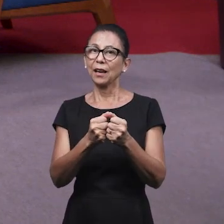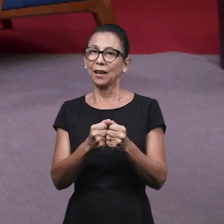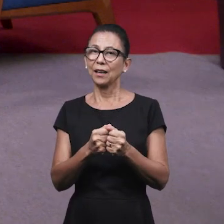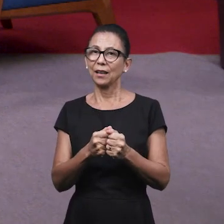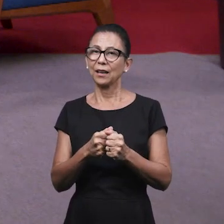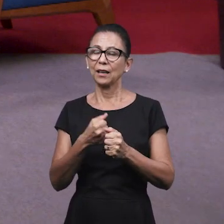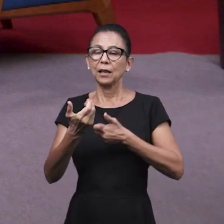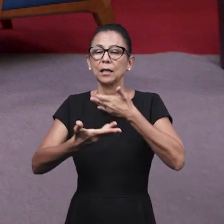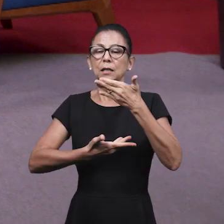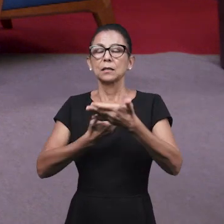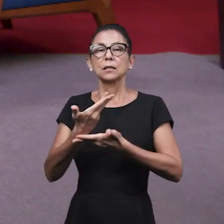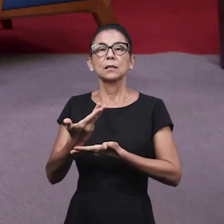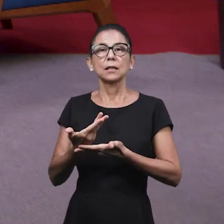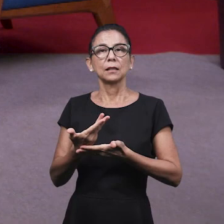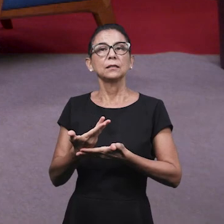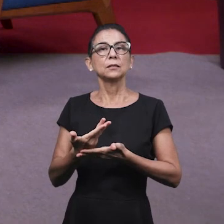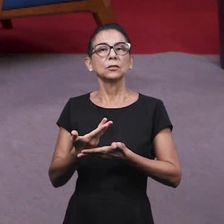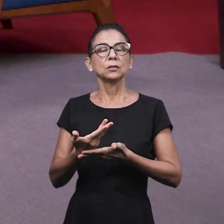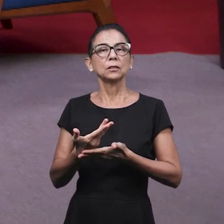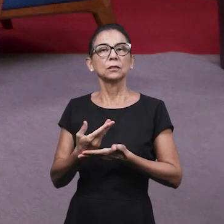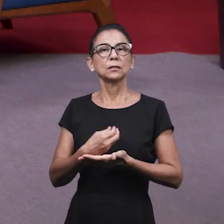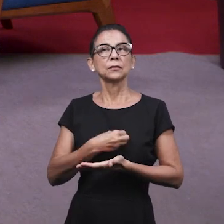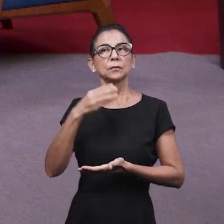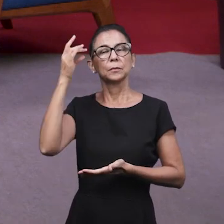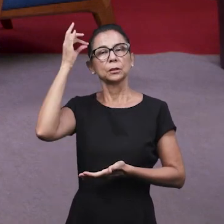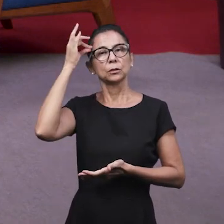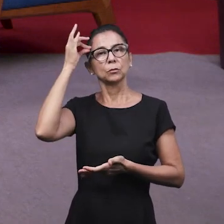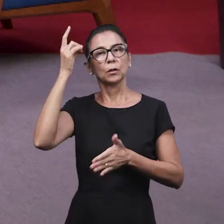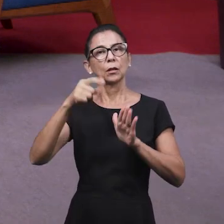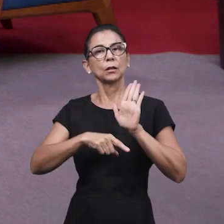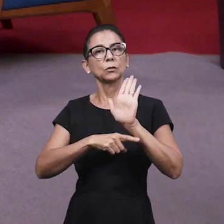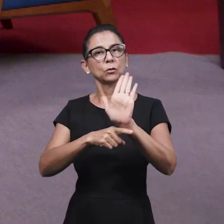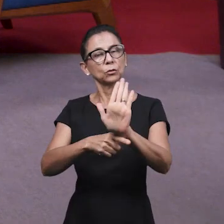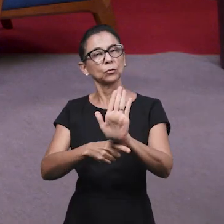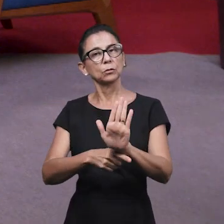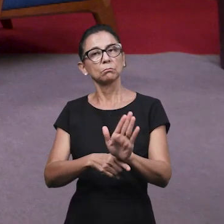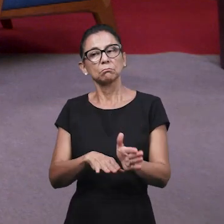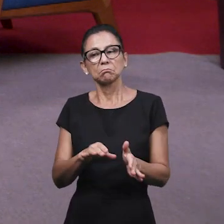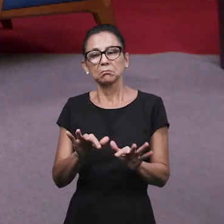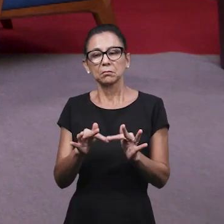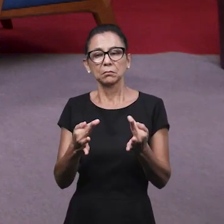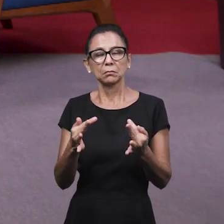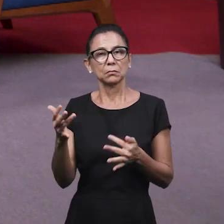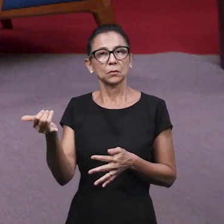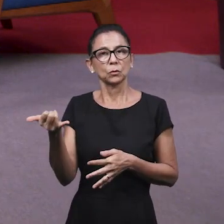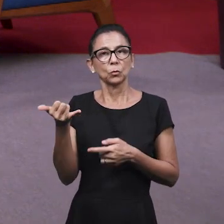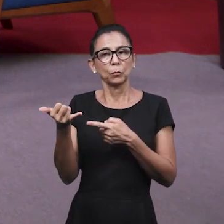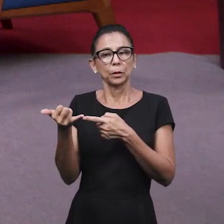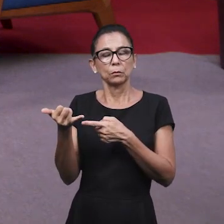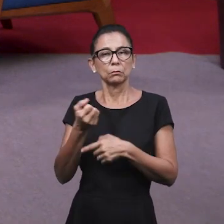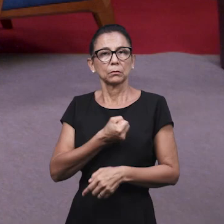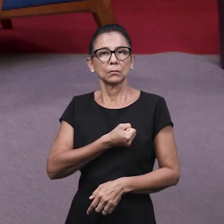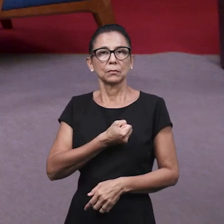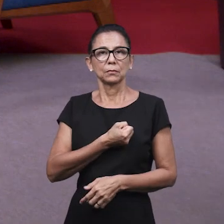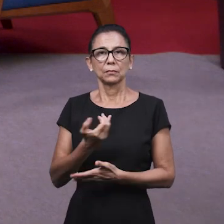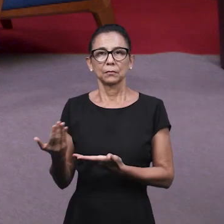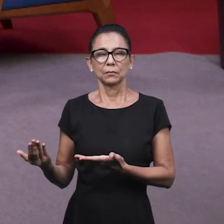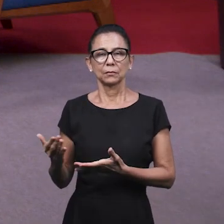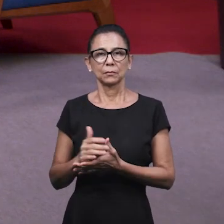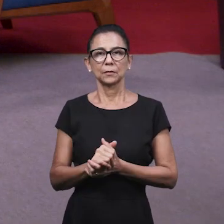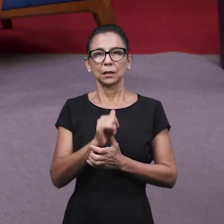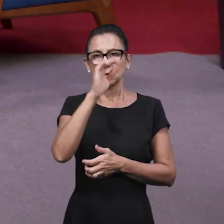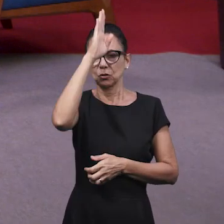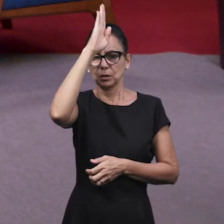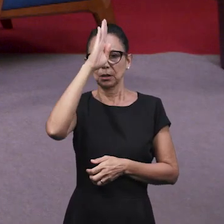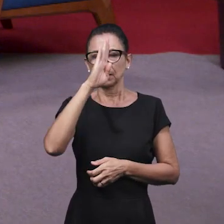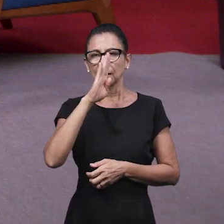bénéficiaire. C'est le projet d'action spirituelle de l'Église chrétienne Maranatha. Et c'est simple, il suffit de faire un appel qui est gratuit et